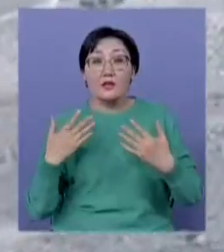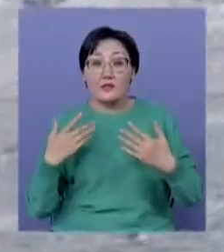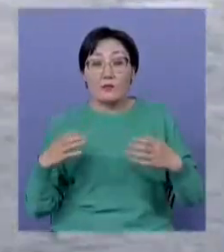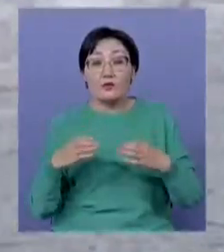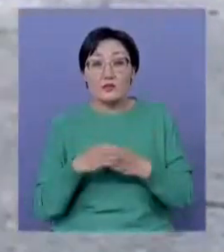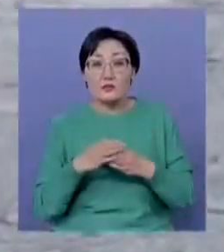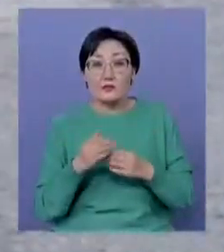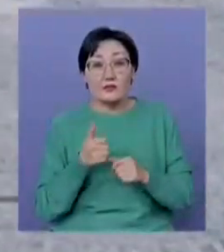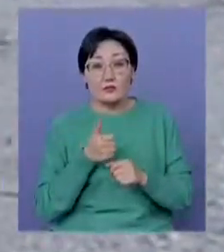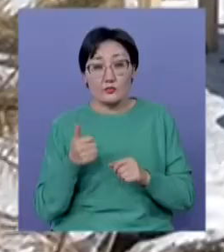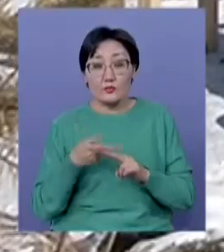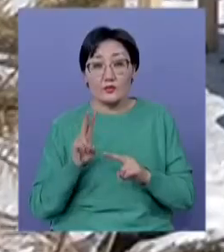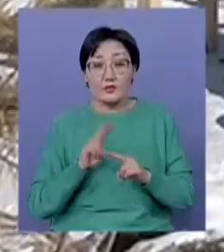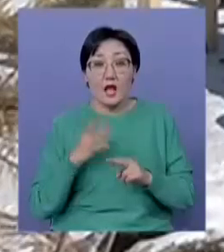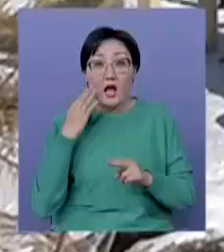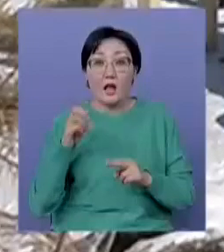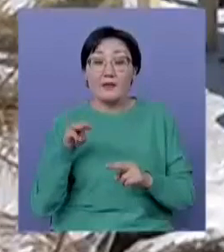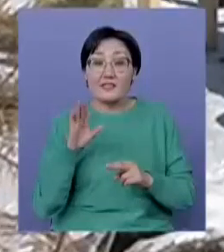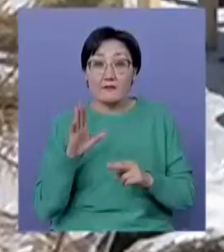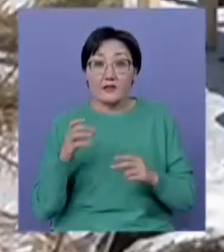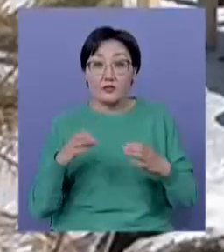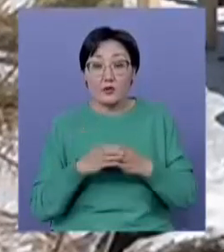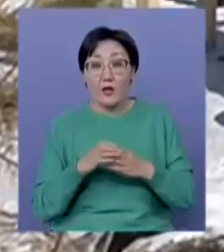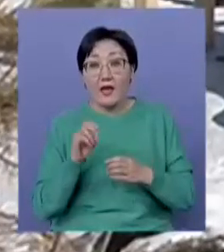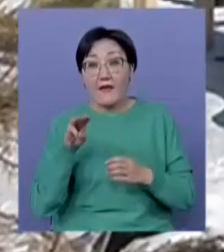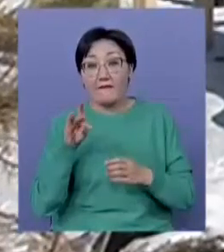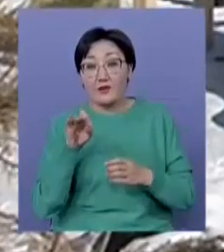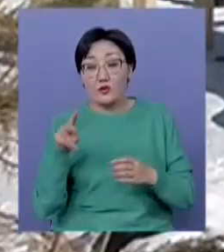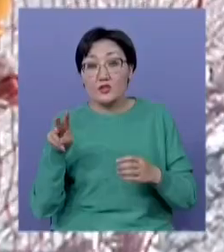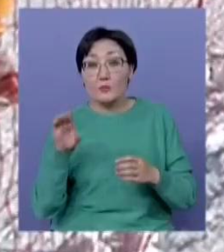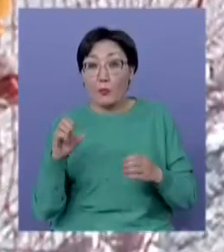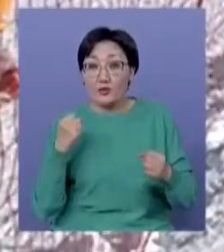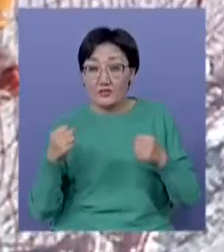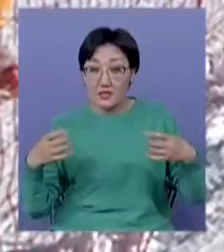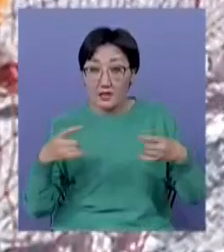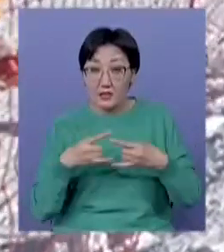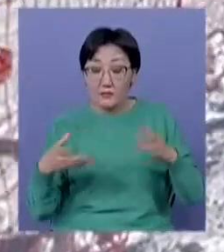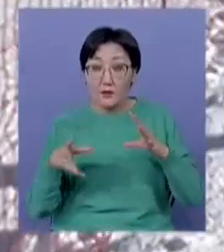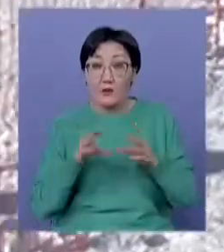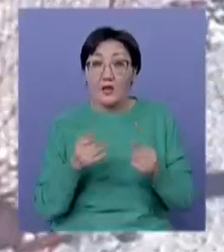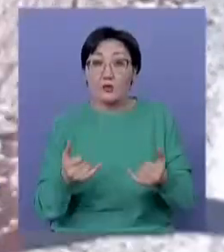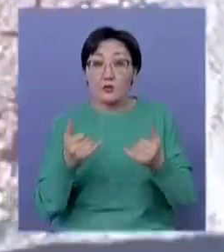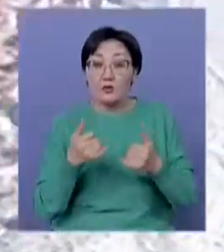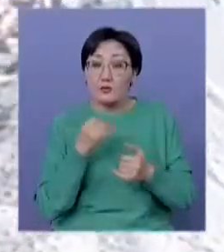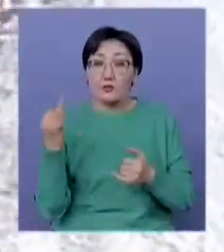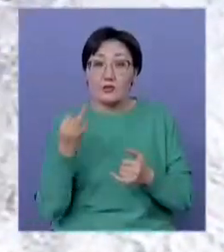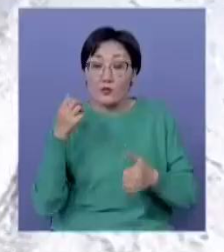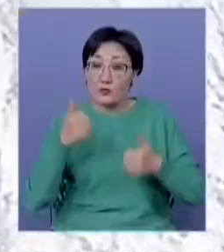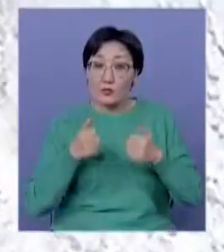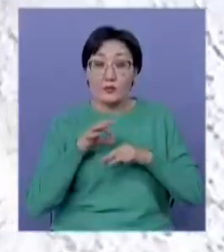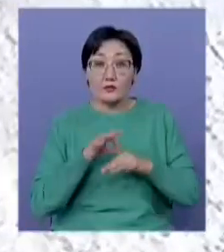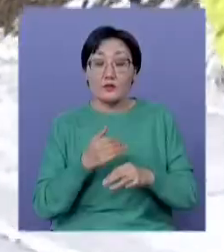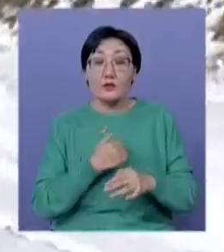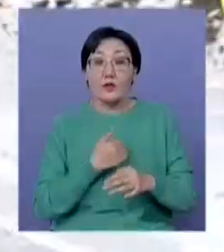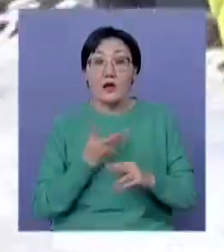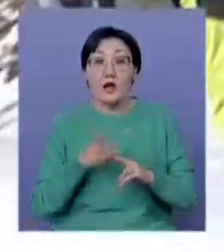ұйымдастырғанға не жетсін. Бұл ретте Алма ТВ компаниясы Евроспорт телеарнасымен бірлесе, қала тұрғындары мен қонақтарын арнап қызықты байқау өткізбек.